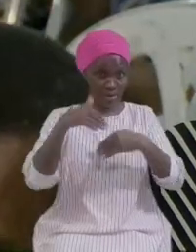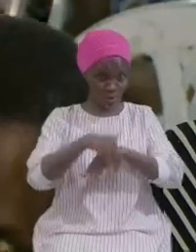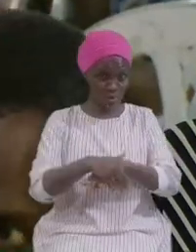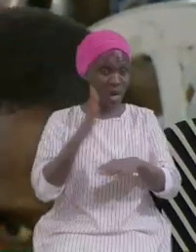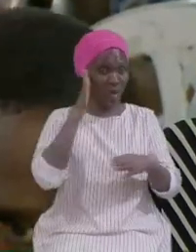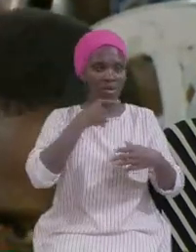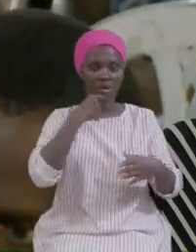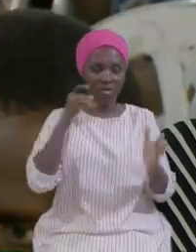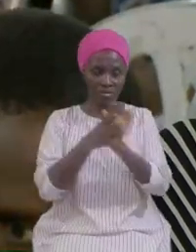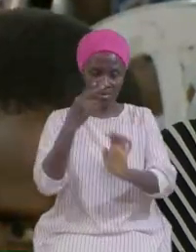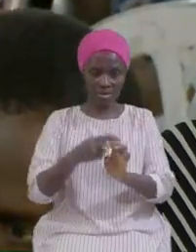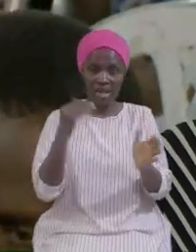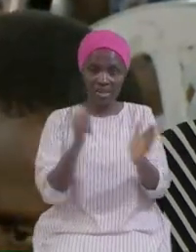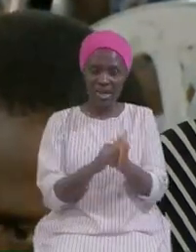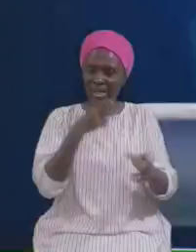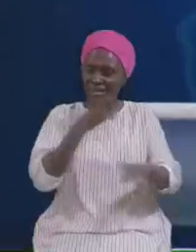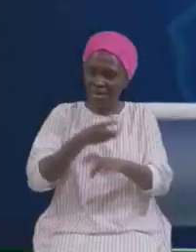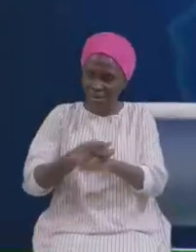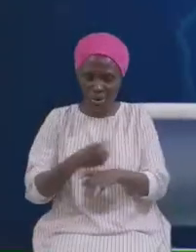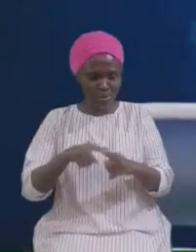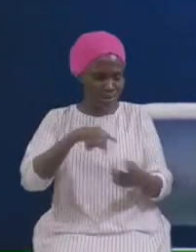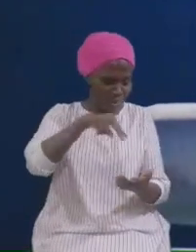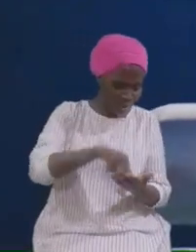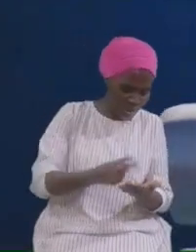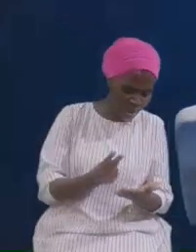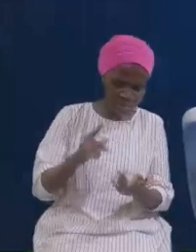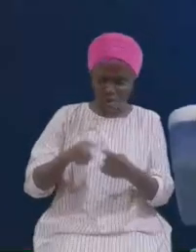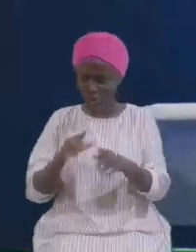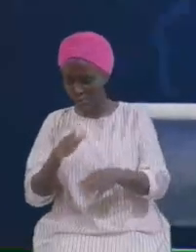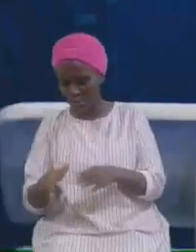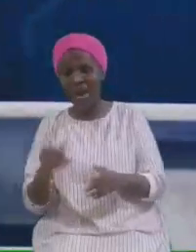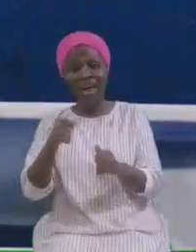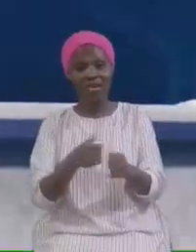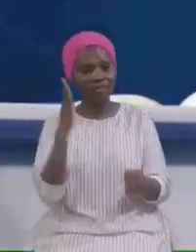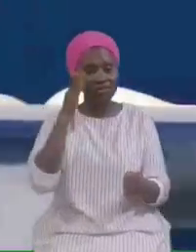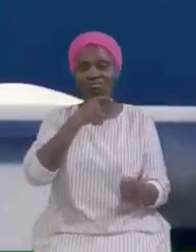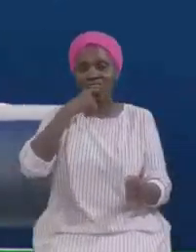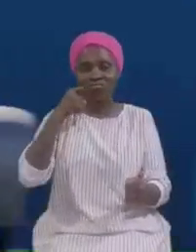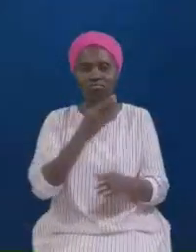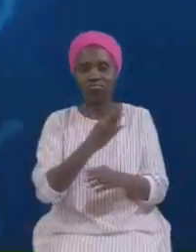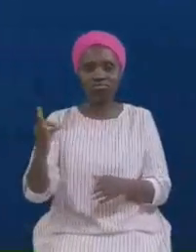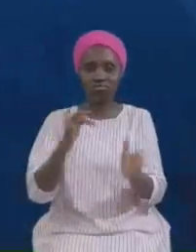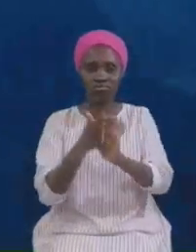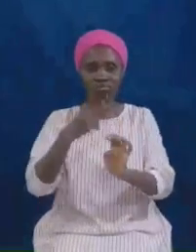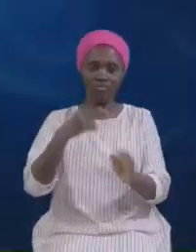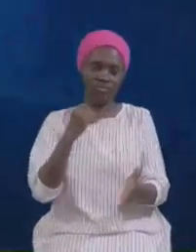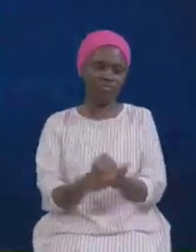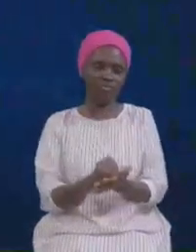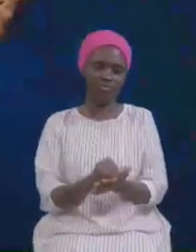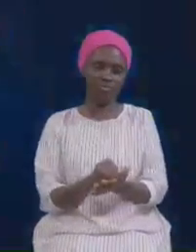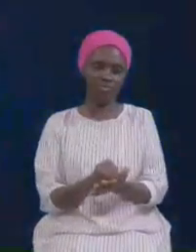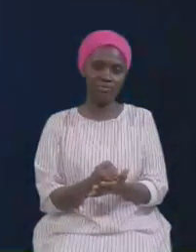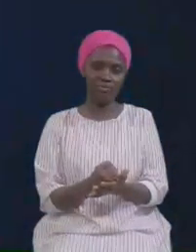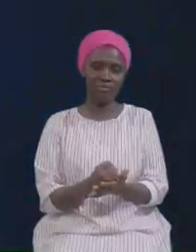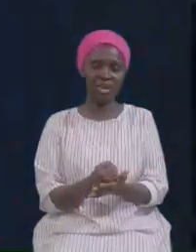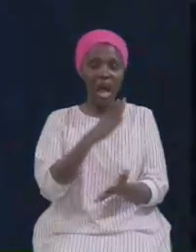difficulté, ce défi que tu as là-bas, tout sera desséché. Et cette chose, est-ce que